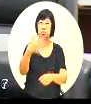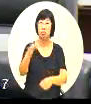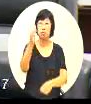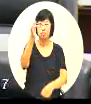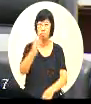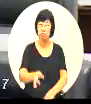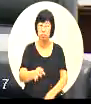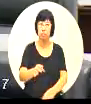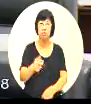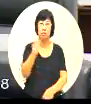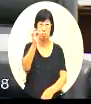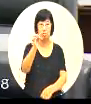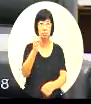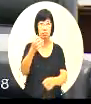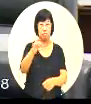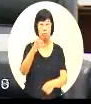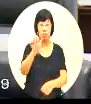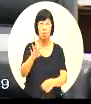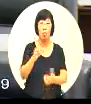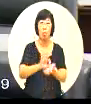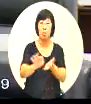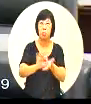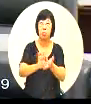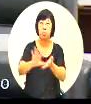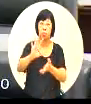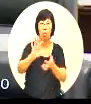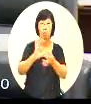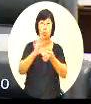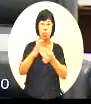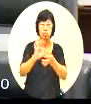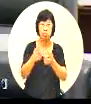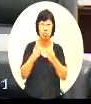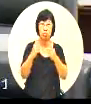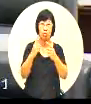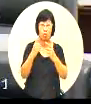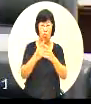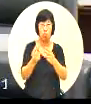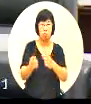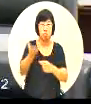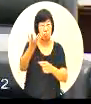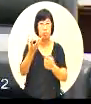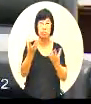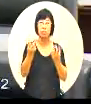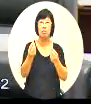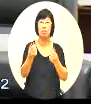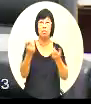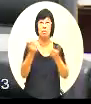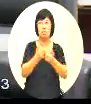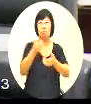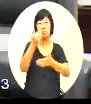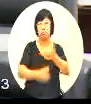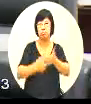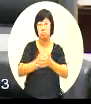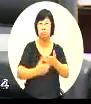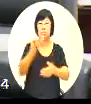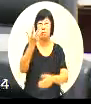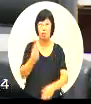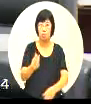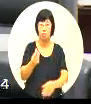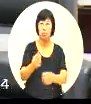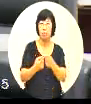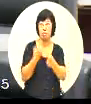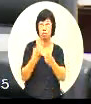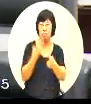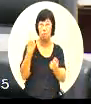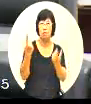个总预算花下去，结果我们的人口数不增反减，而且去年前年都减，那